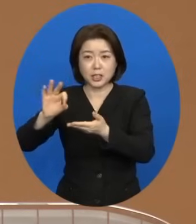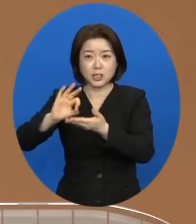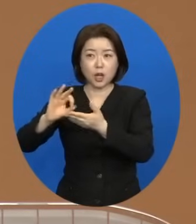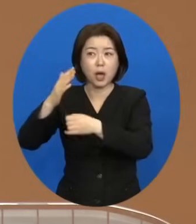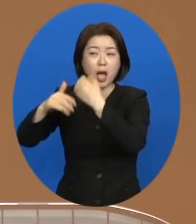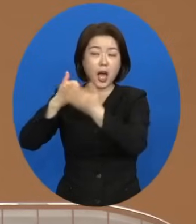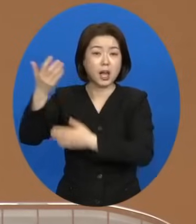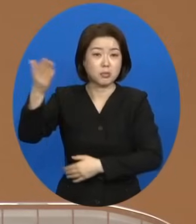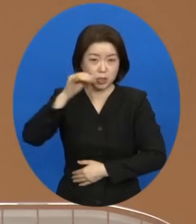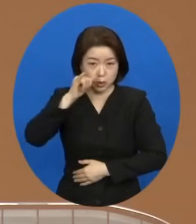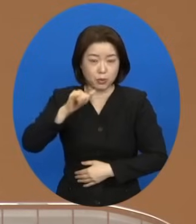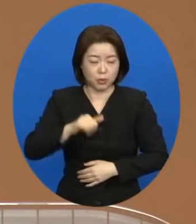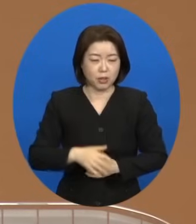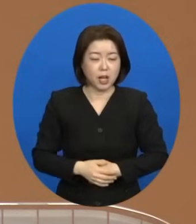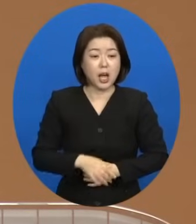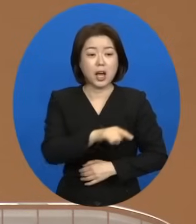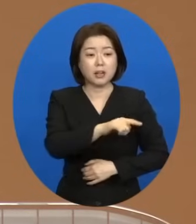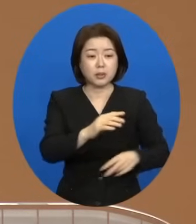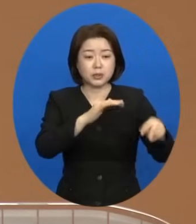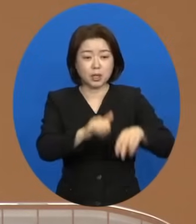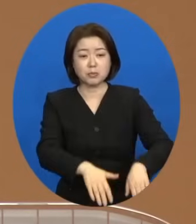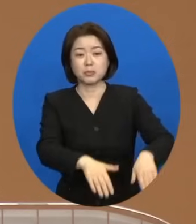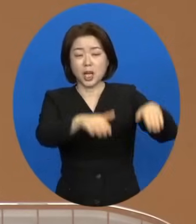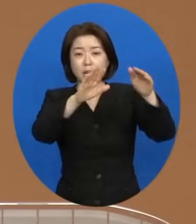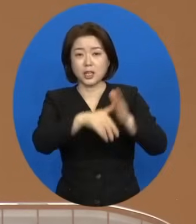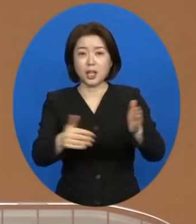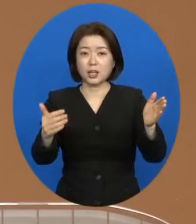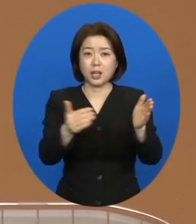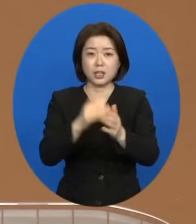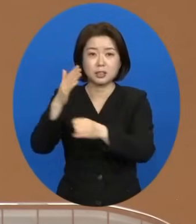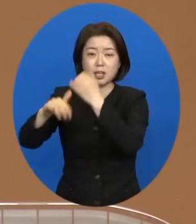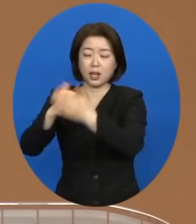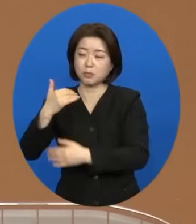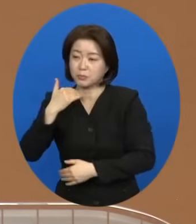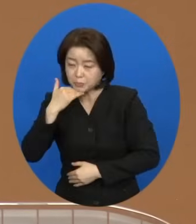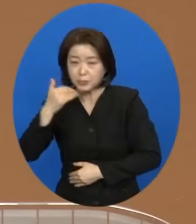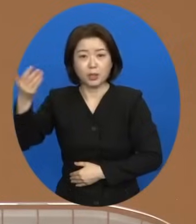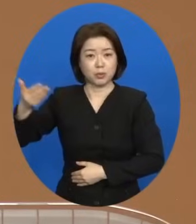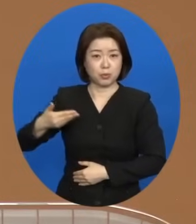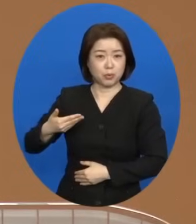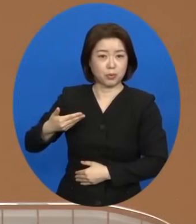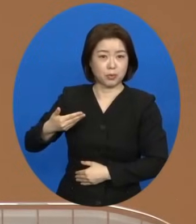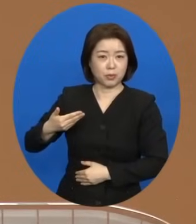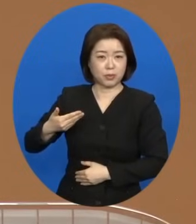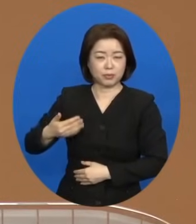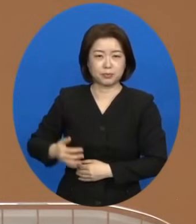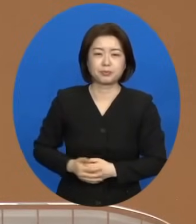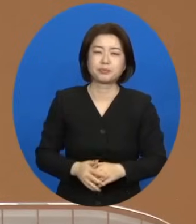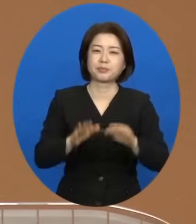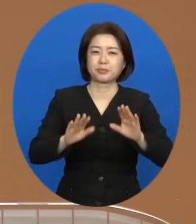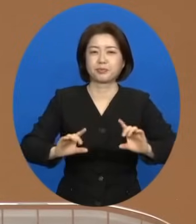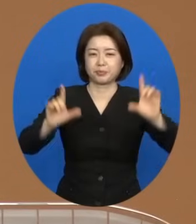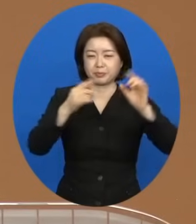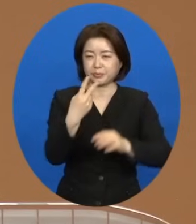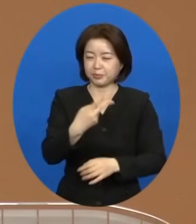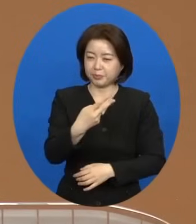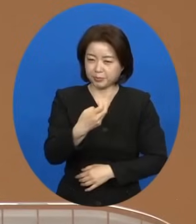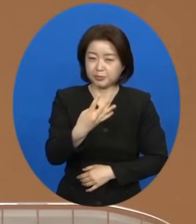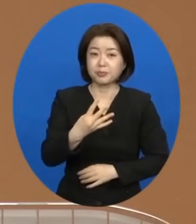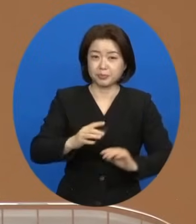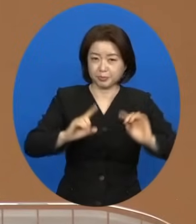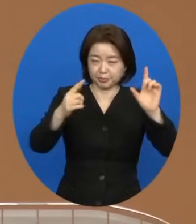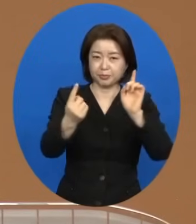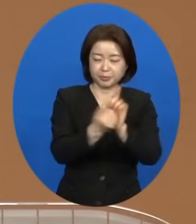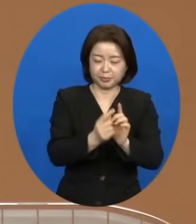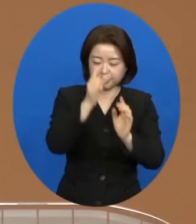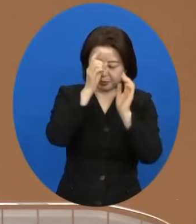자랑할 때까지 하나님은 뭐 하고 계십니까 기다리신다는 거예요 그 여러분 올해 2024년을 맞이해서